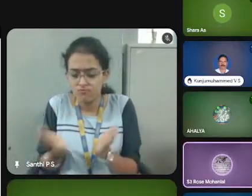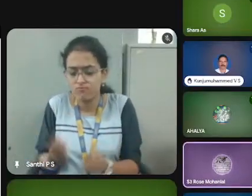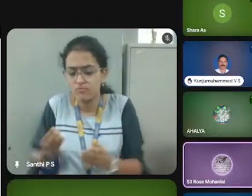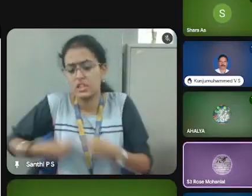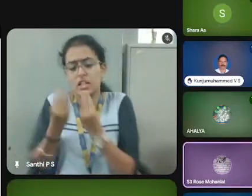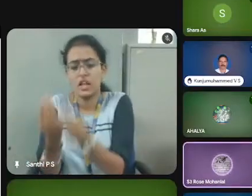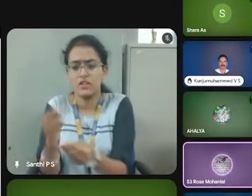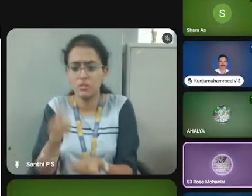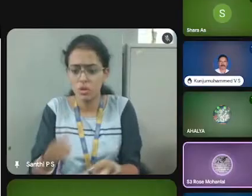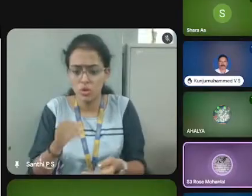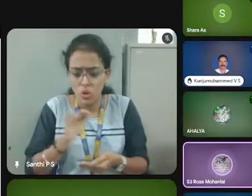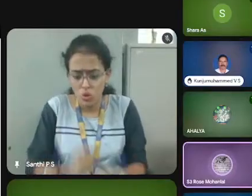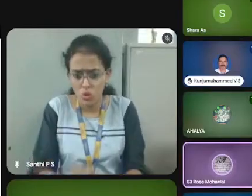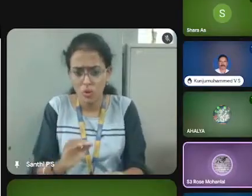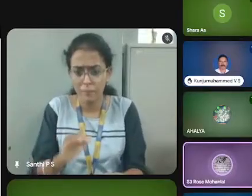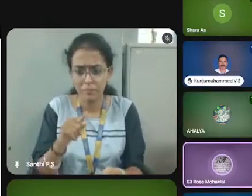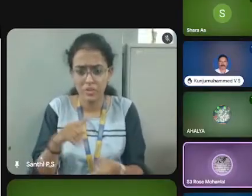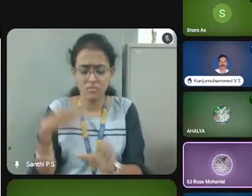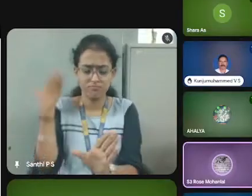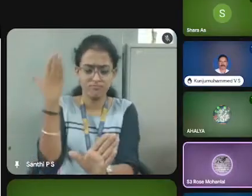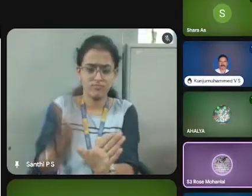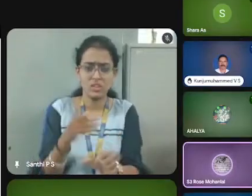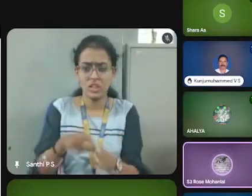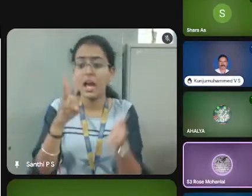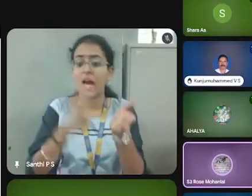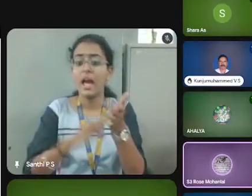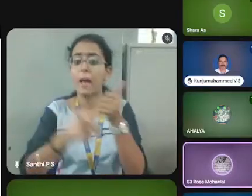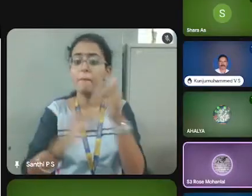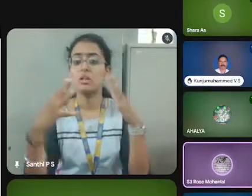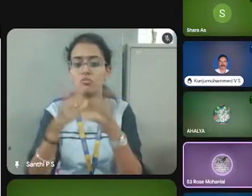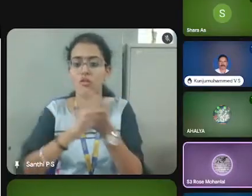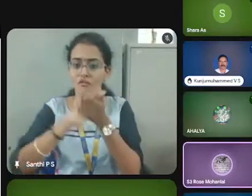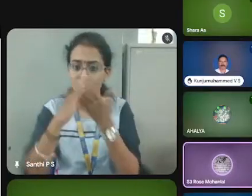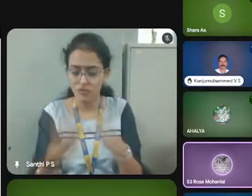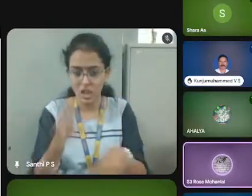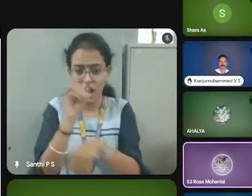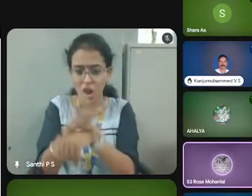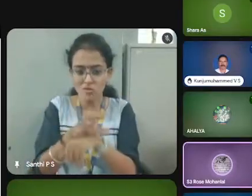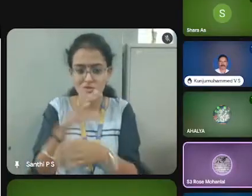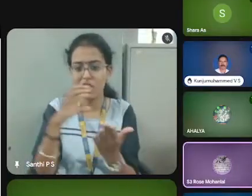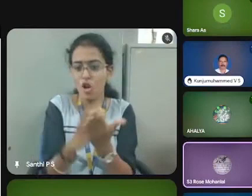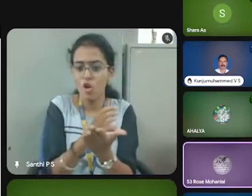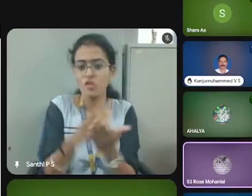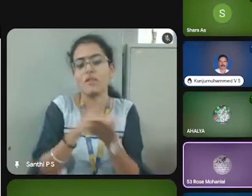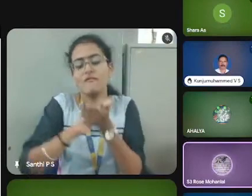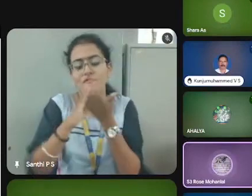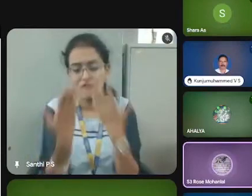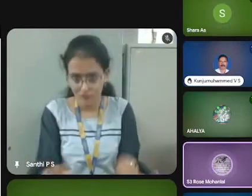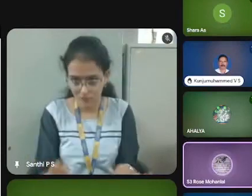കൊണ്ടുപോയപ്പം ത്രൂ ഇയേഴ്സ് അവളിപ്പോ MSW കംപ്ലീറ്റ് ചെയ്തു, കൗൺസിലിംഗ് കോഴ്സും കംപ്ലീറ്റ് ചെയ്തിട്ടുണ്ട്.